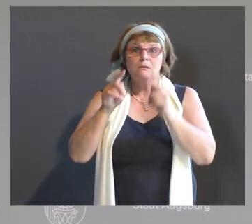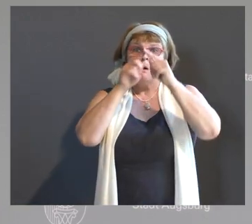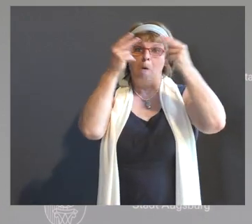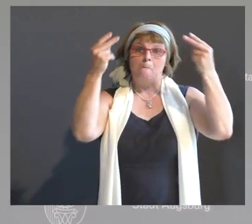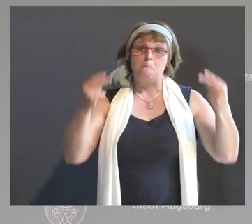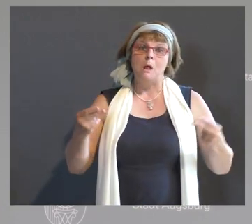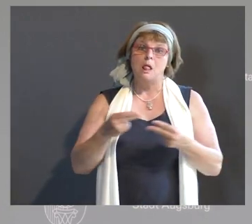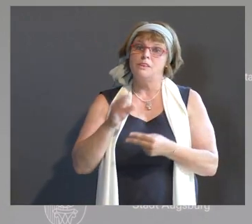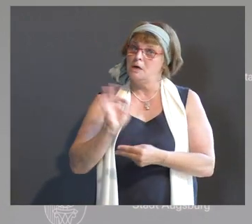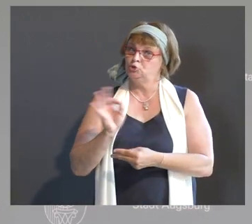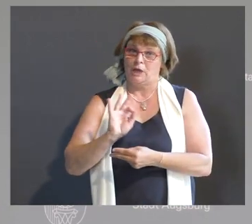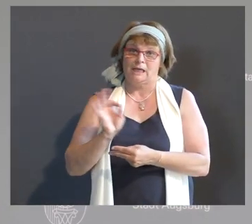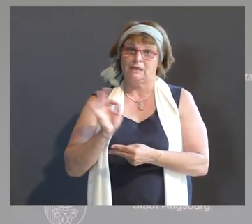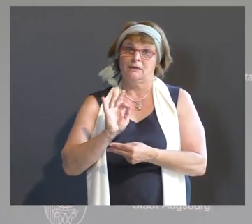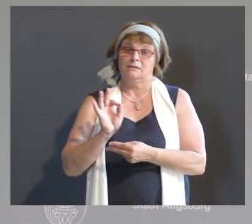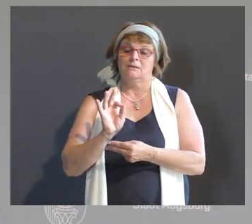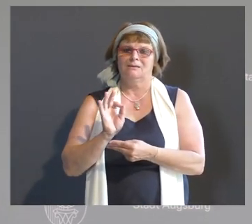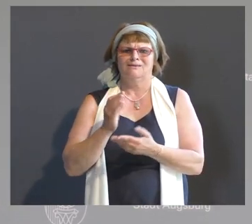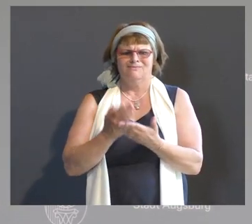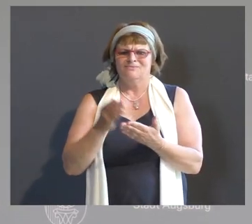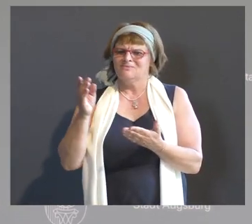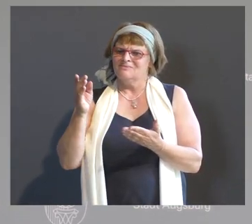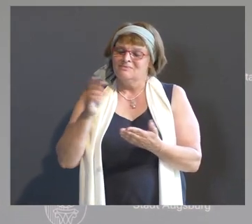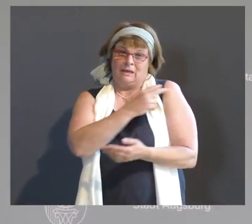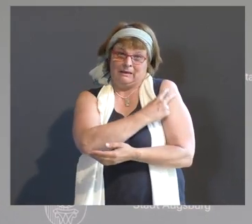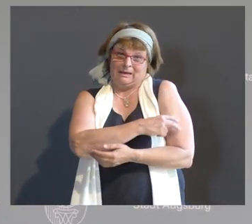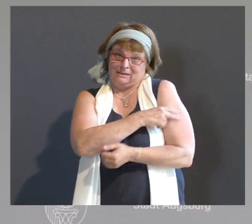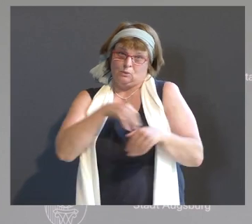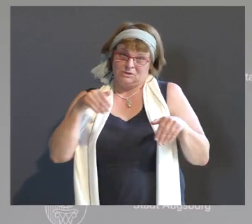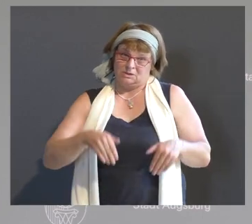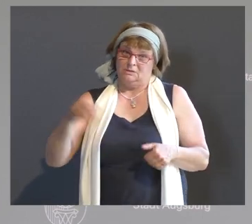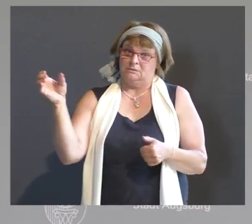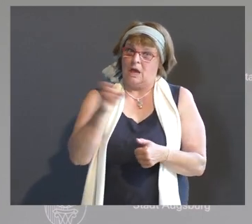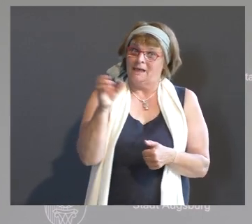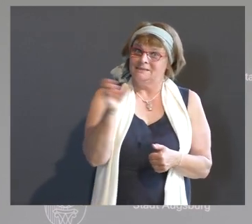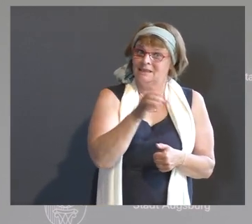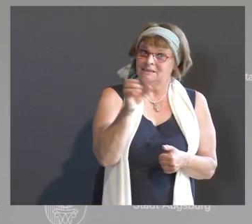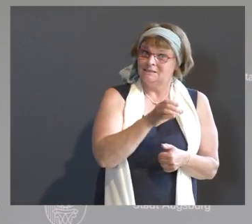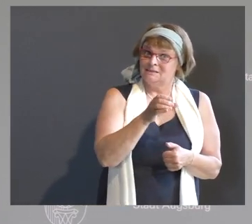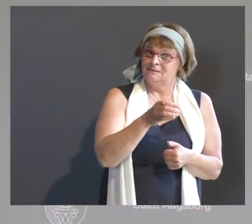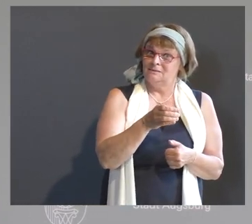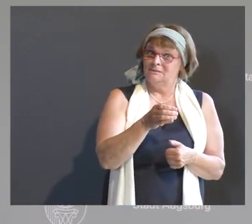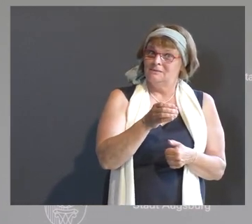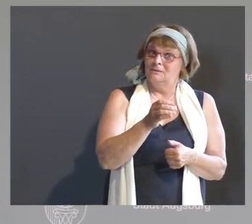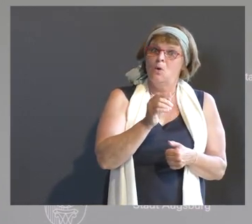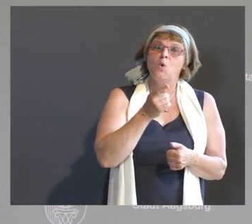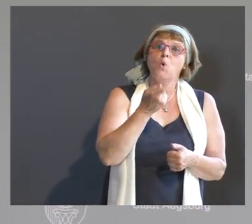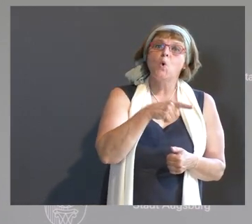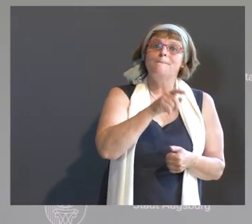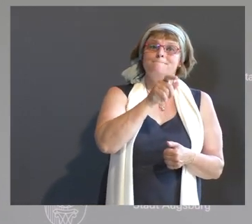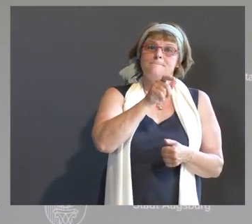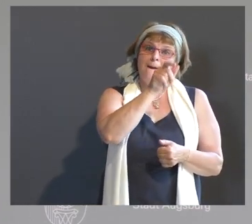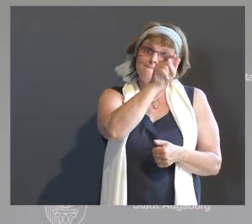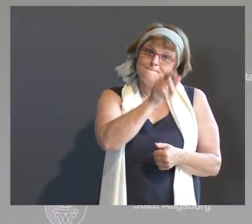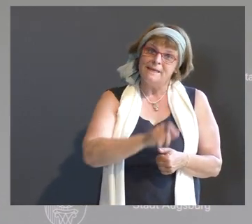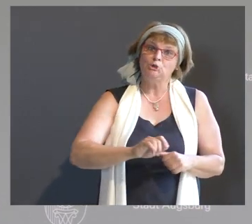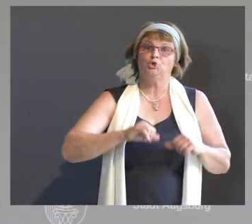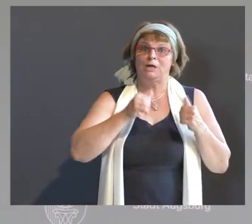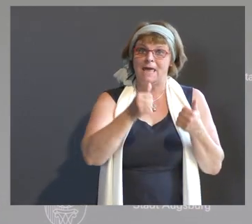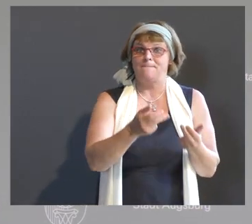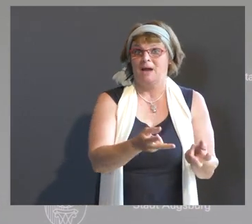gesehen haben, der Einsatz von Rettungsdiensten zur Rettung von Menschenleben. Wir hatten eine junge Frau, die kollabiert